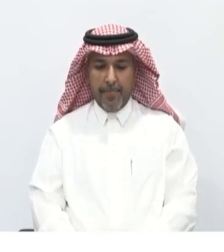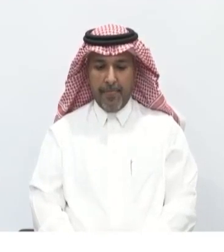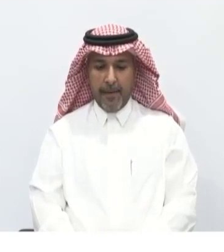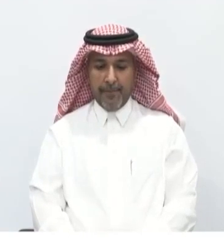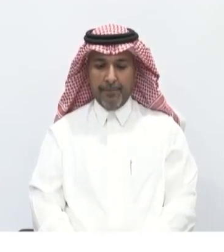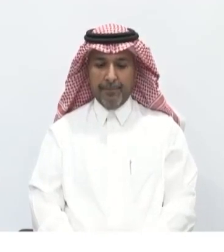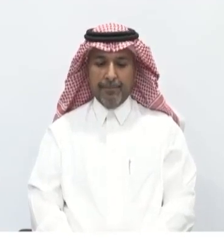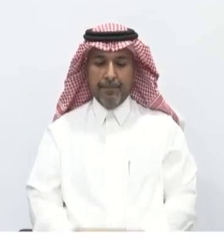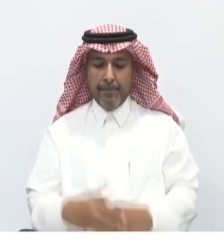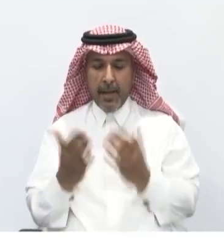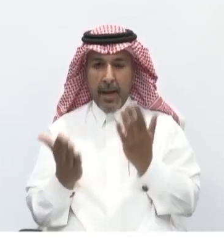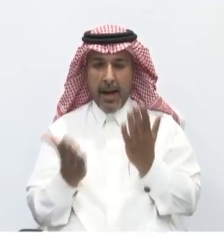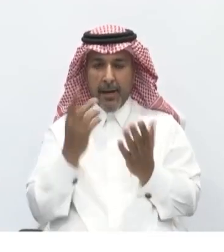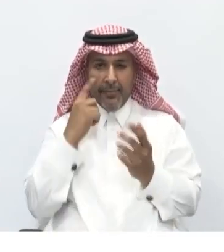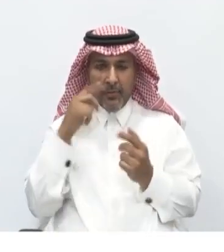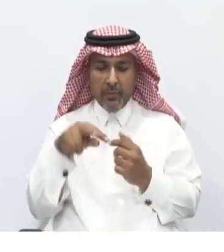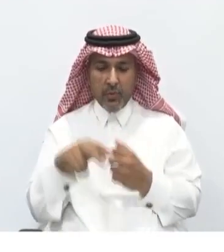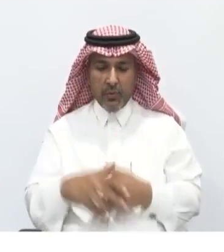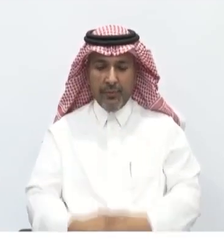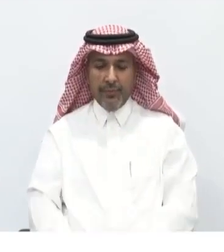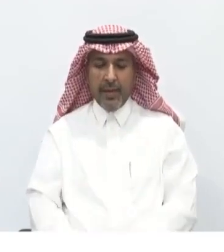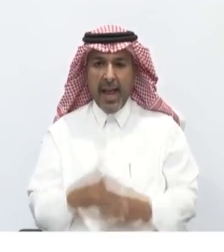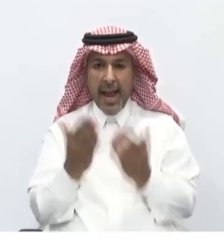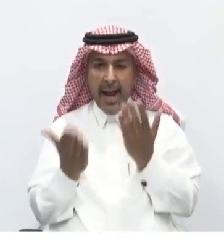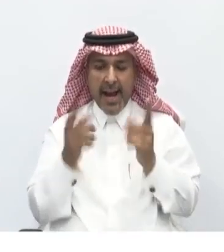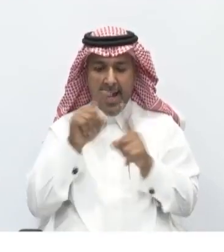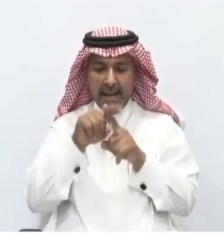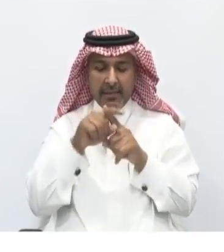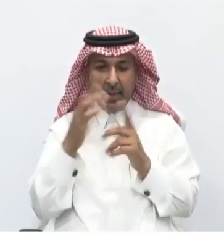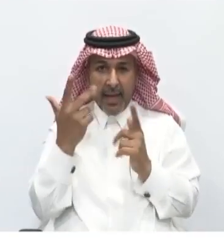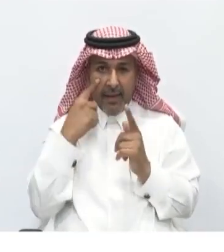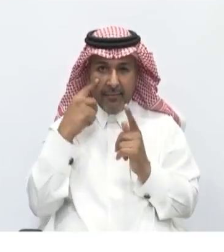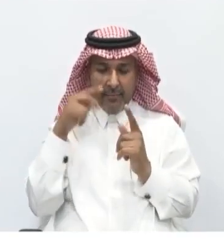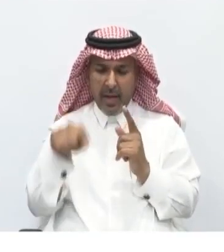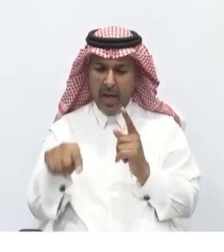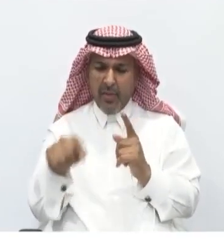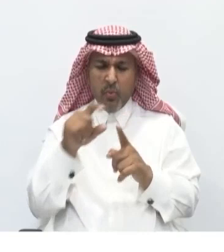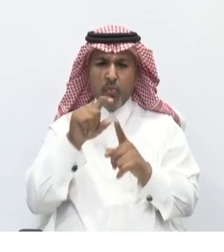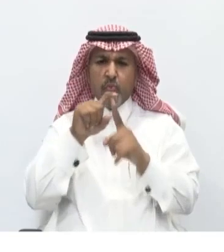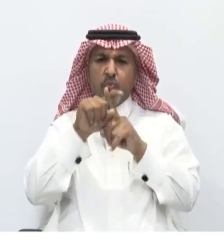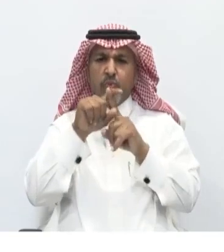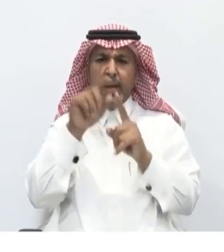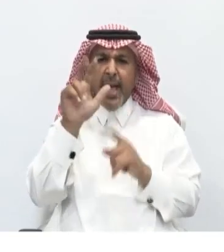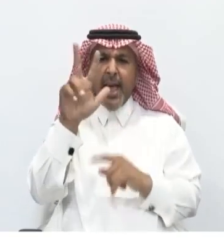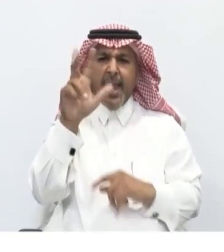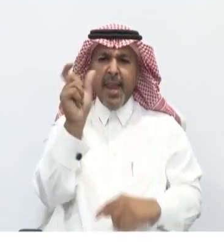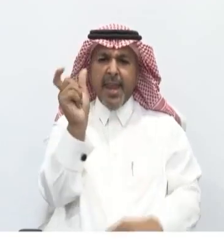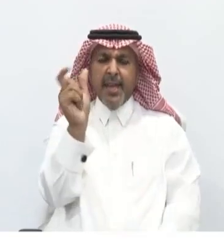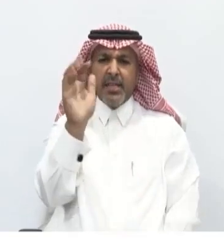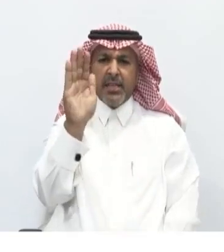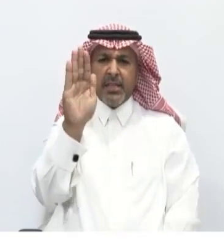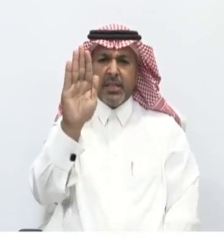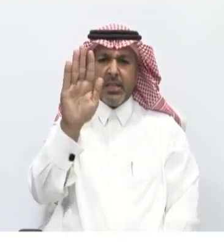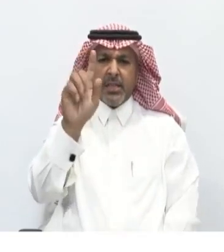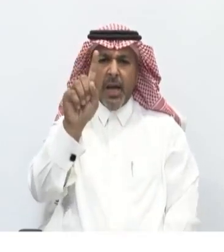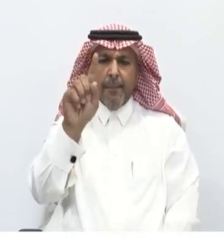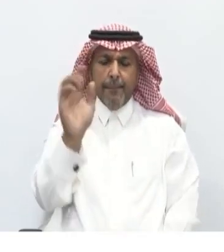المسمى بالنسب المولي فما المقصود بالنسب الموليه